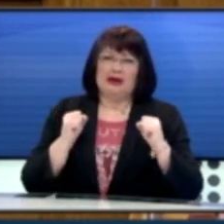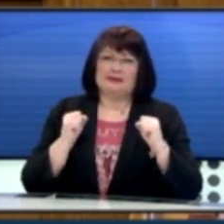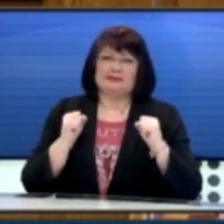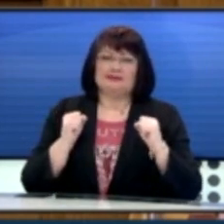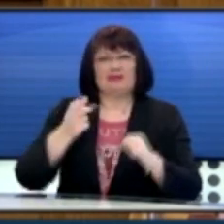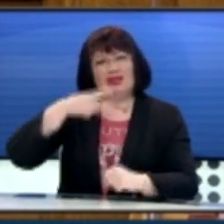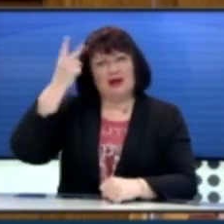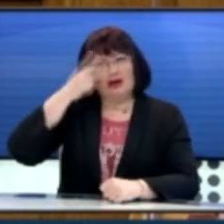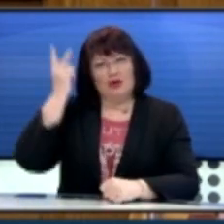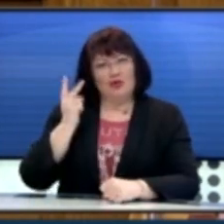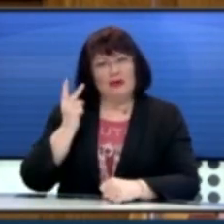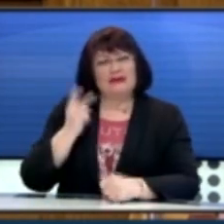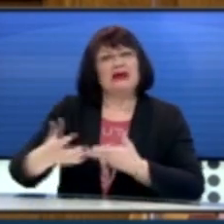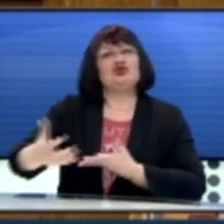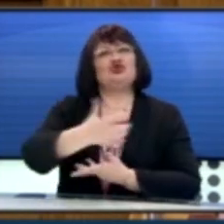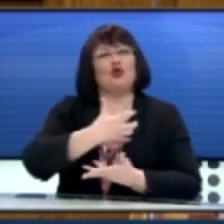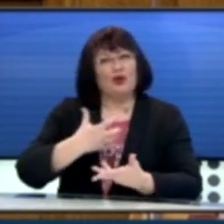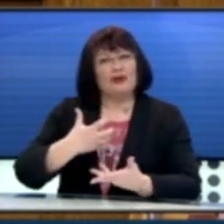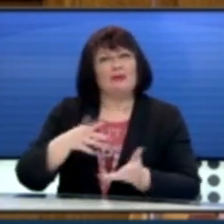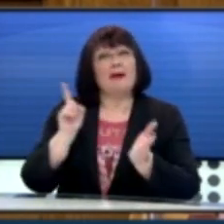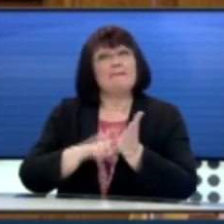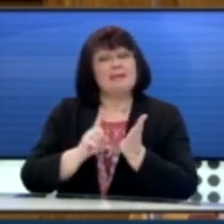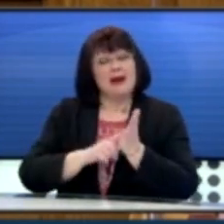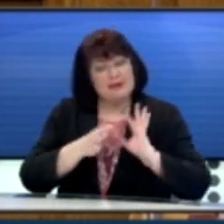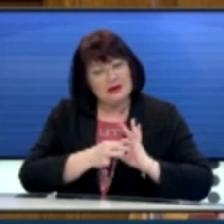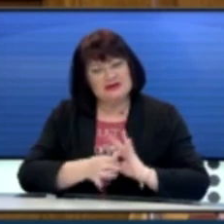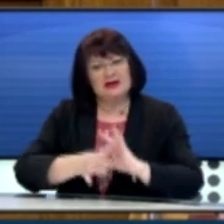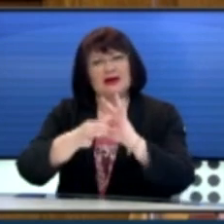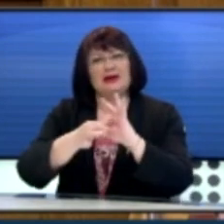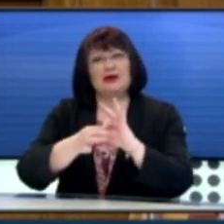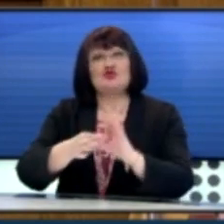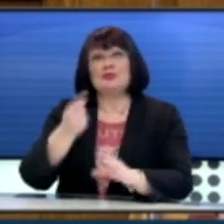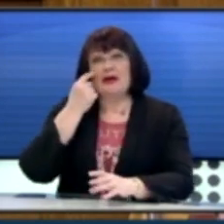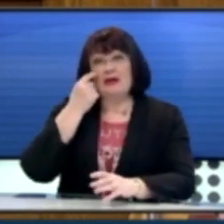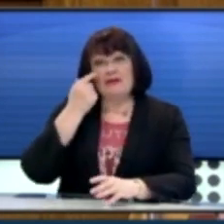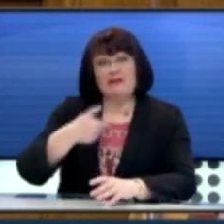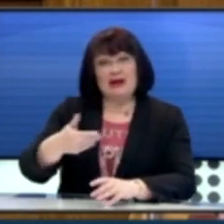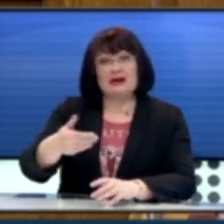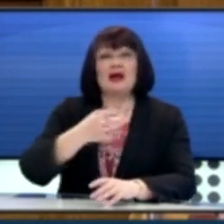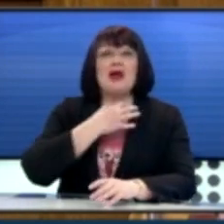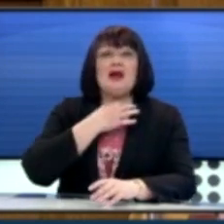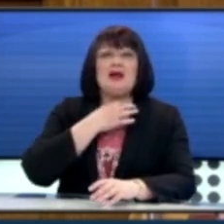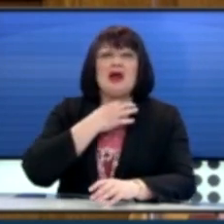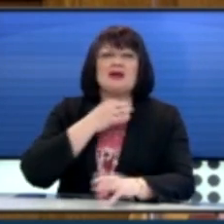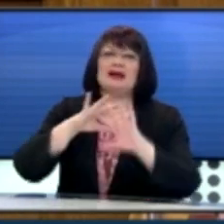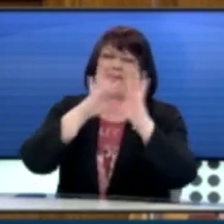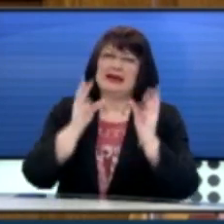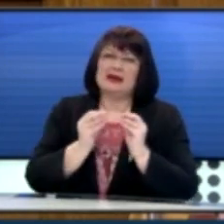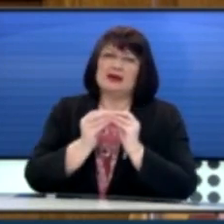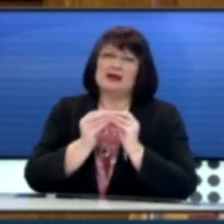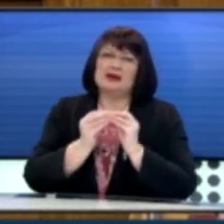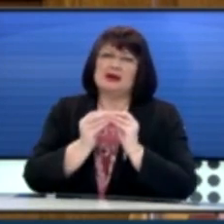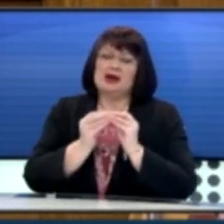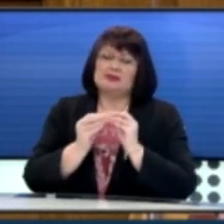των δικαιωμάτων, του εισοδήματος που πρέπει να συνεχιστεί, βγαίνει στο προσκήνιο και η ανάγκη συνολικά